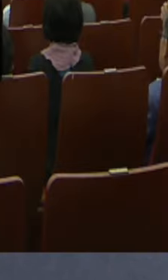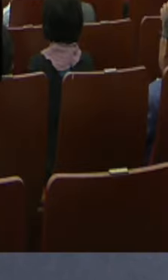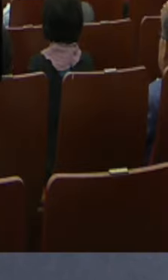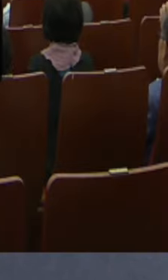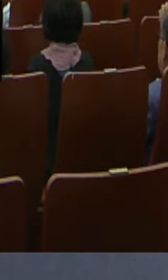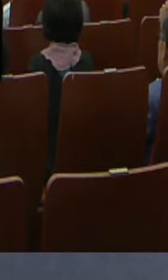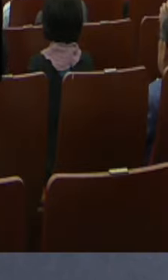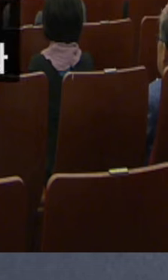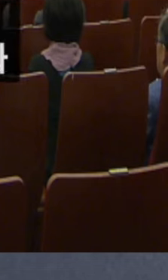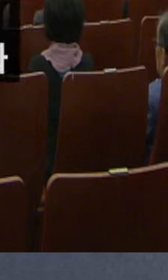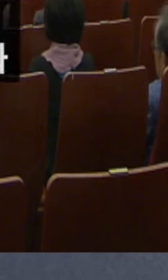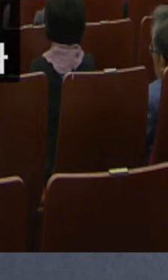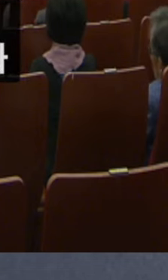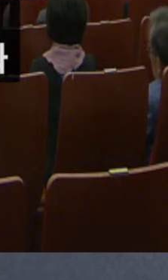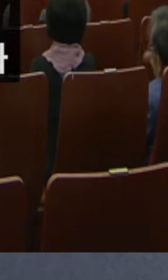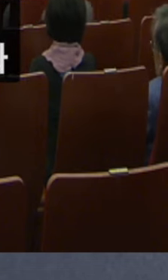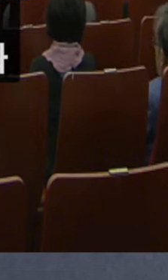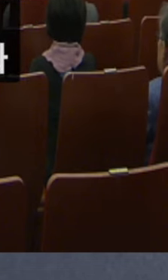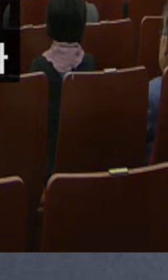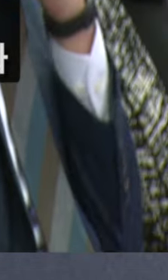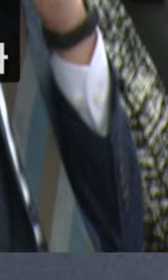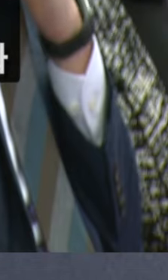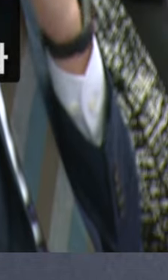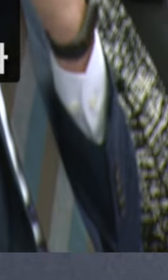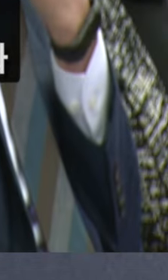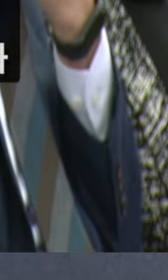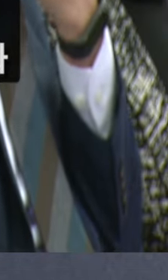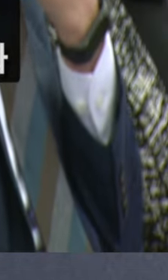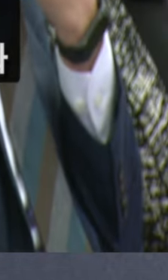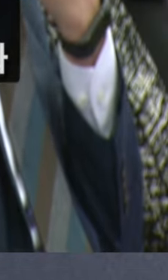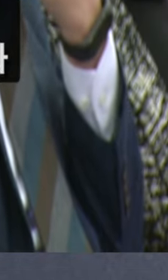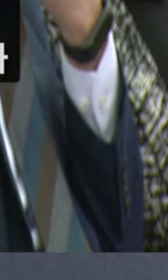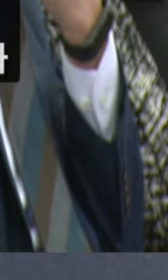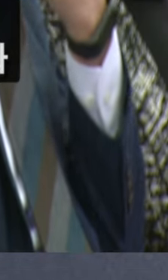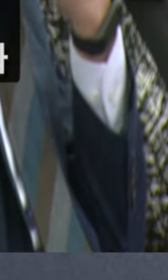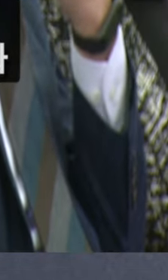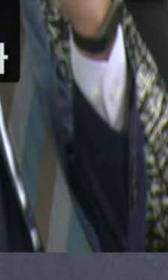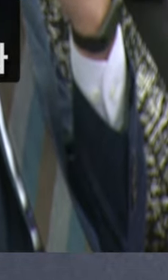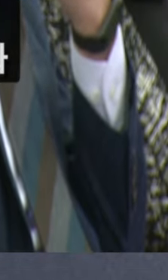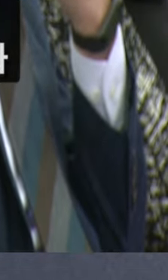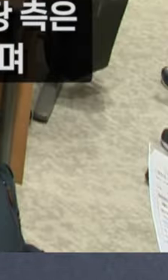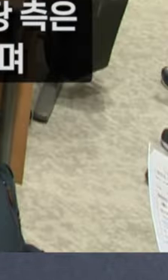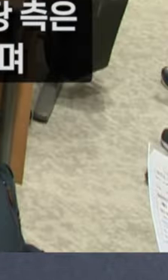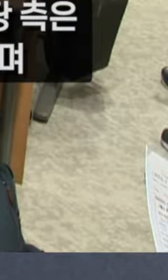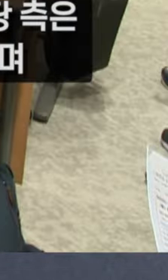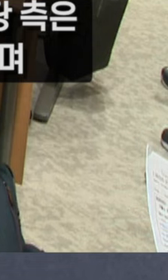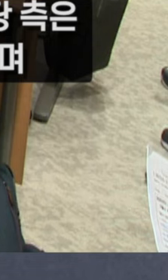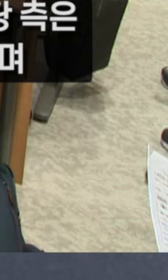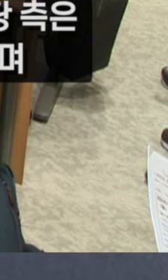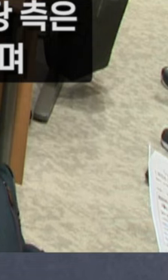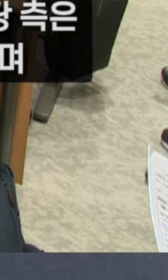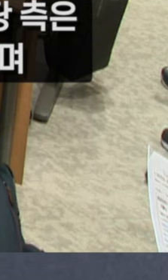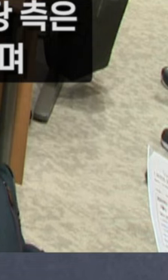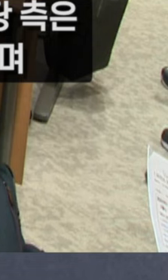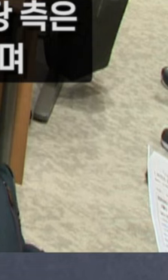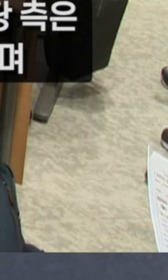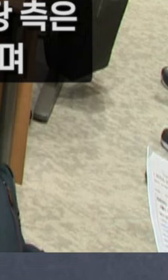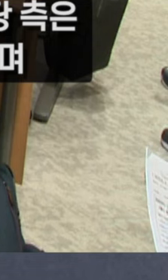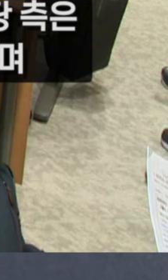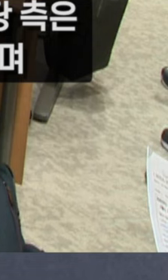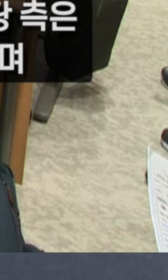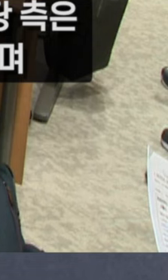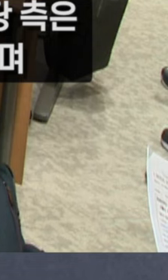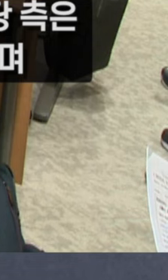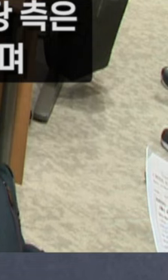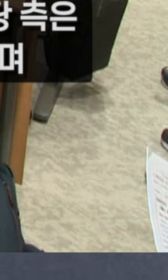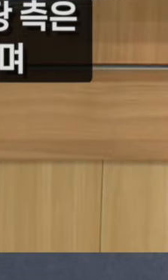총사업비는 2조 원 정도. 큰 돈이 드는 만큼 오 시장은 신중해야 한다는 입장을 내비쳤습니다. 적자를 걱정하는 상황.